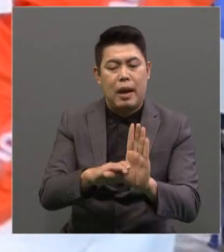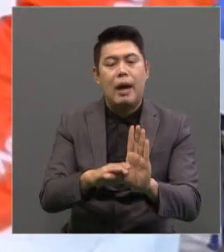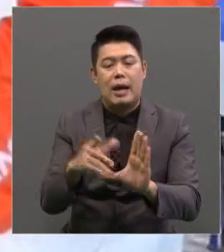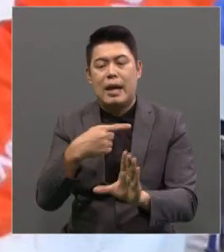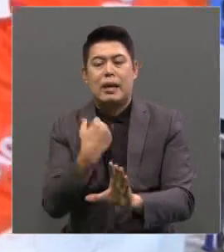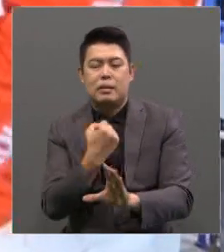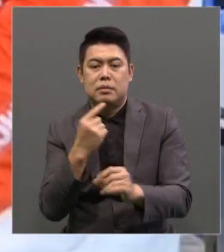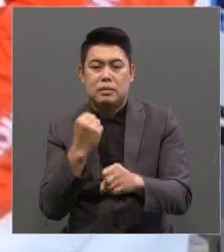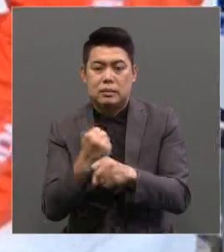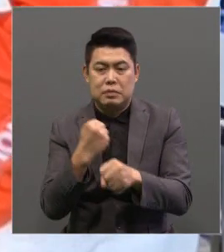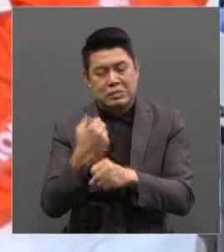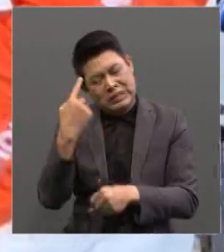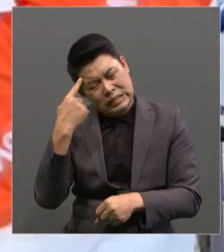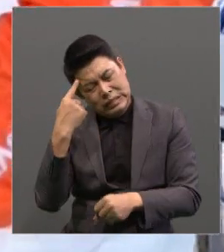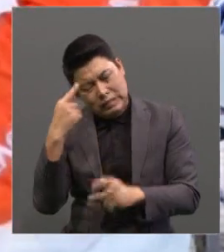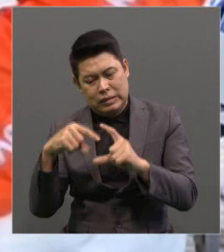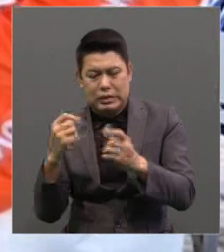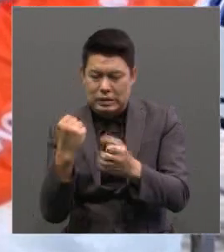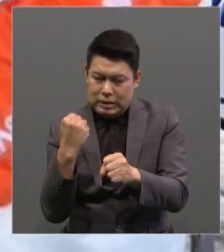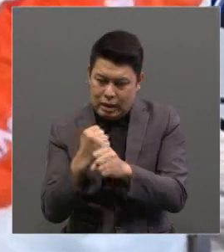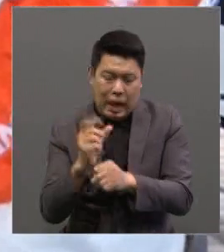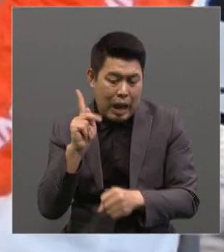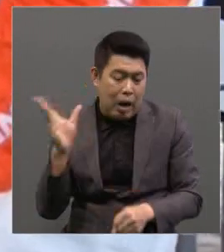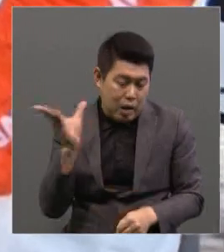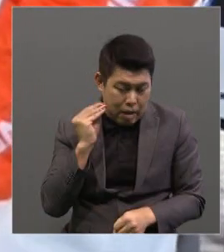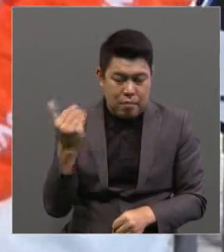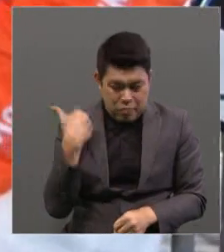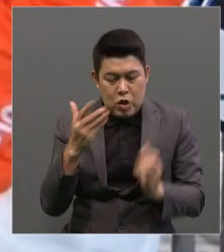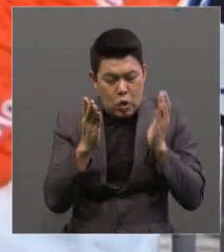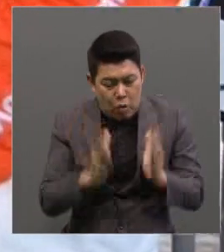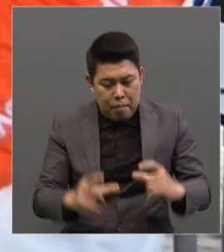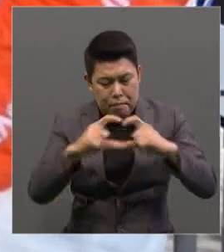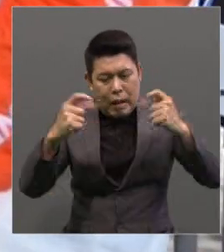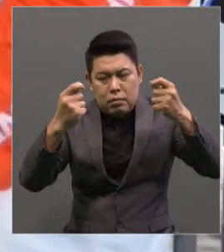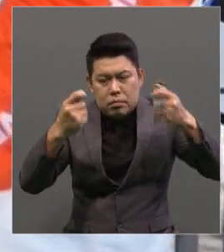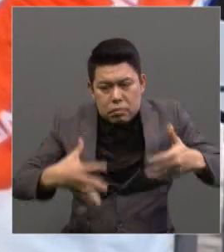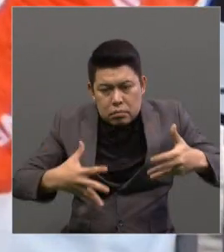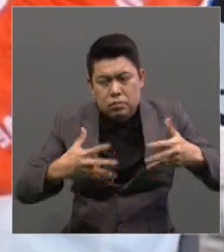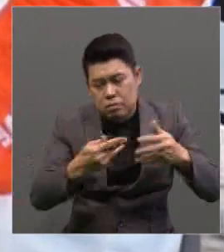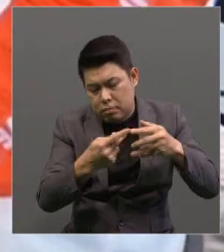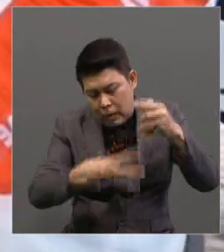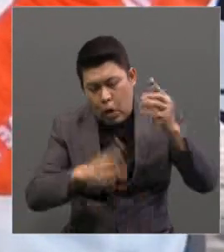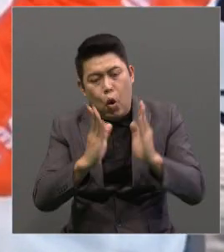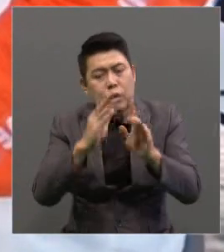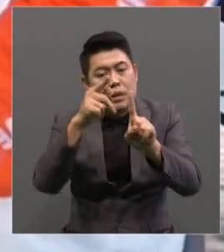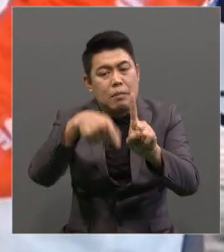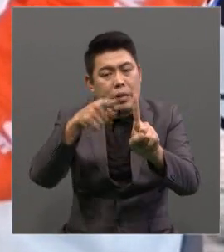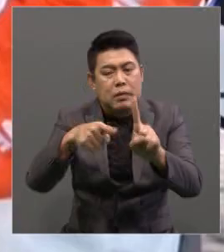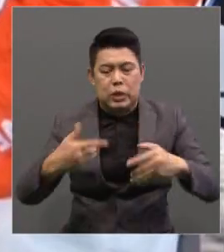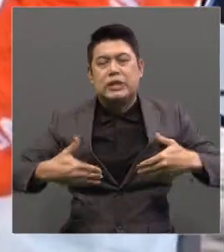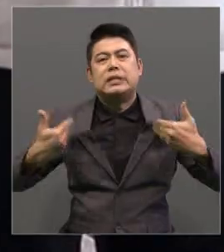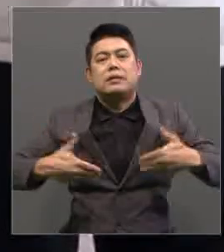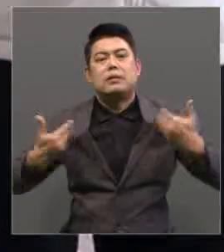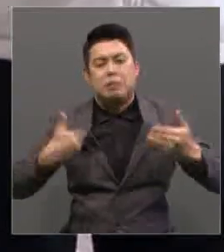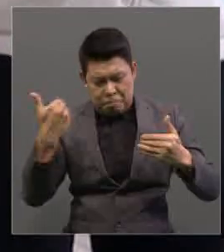ยนะครับโดยทางคุณปิยบุตรเนี่ยบอกว่าเพิ่งจะรับทราบว่ามีผู้ได้รับบัตรประชาชนจำนวนเกือบพันคนเขาก็รู้สึกดีใจ